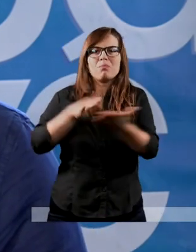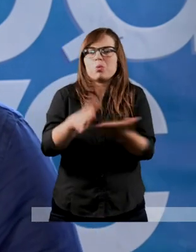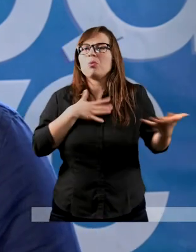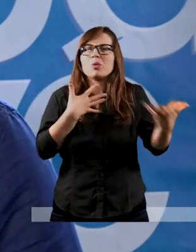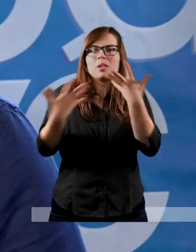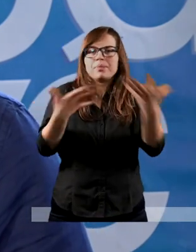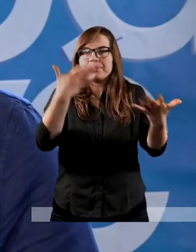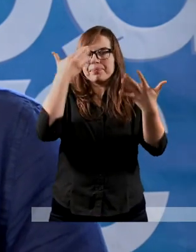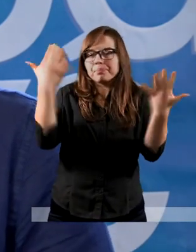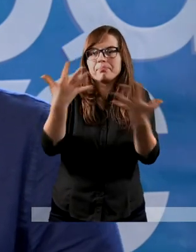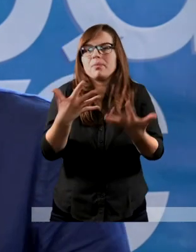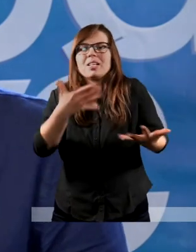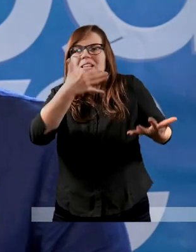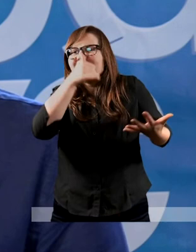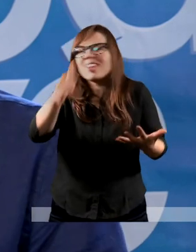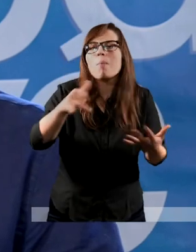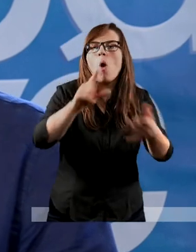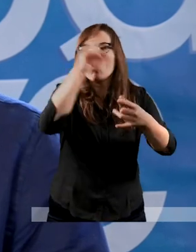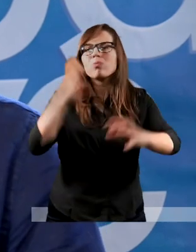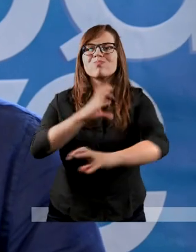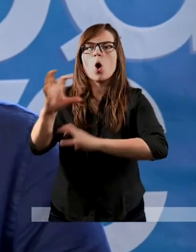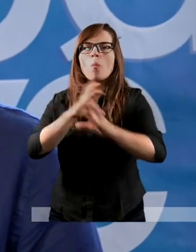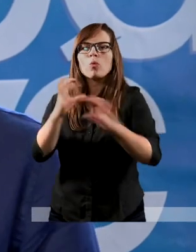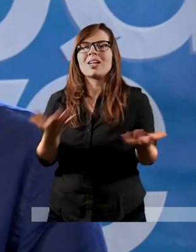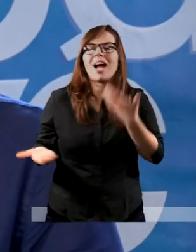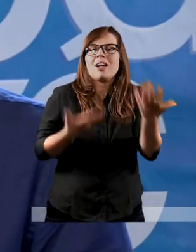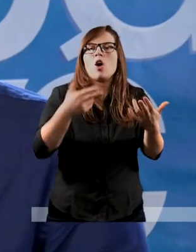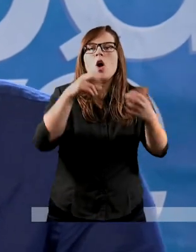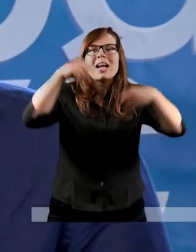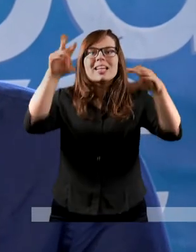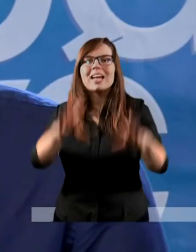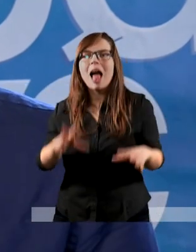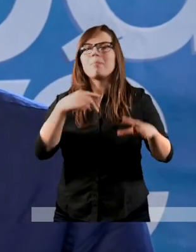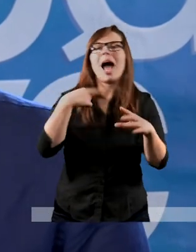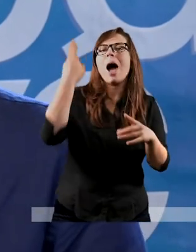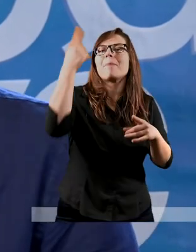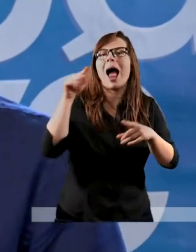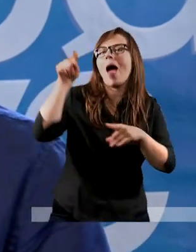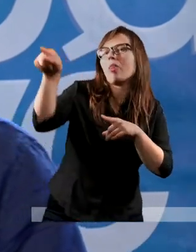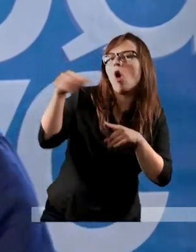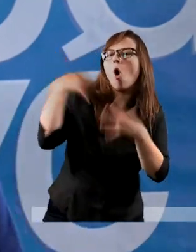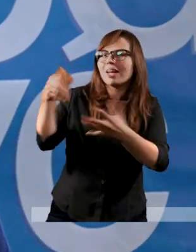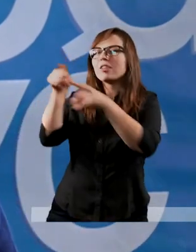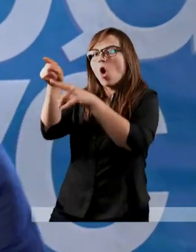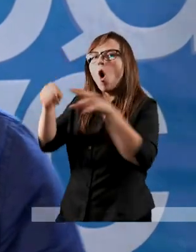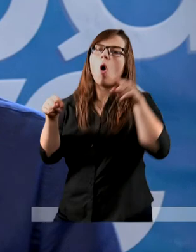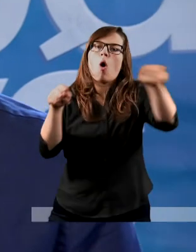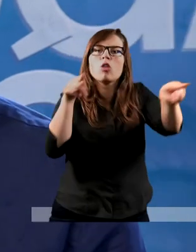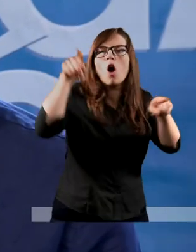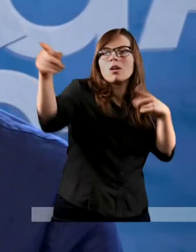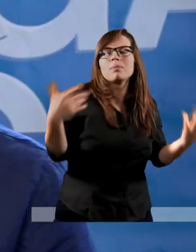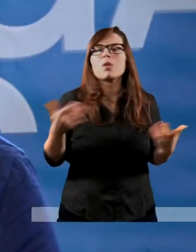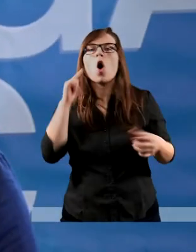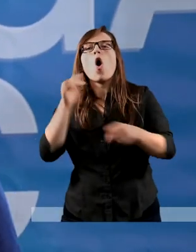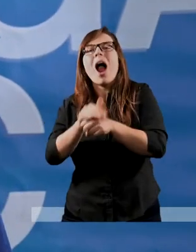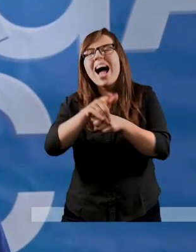ciężko. Nie mogłem się z ludźmi dogadać. Jak chodziłem do sklepu, to palcem pokazywałem, co chcę. Mój